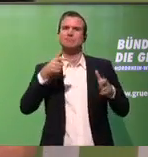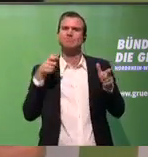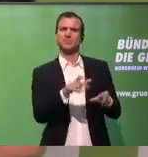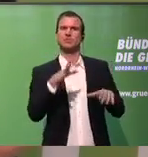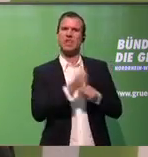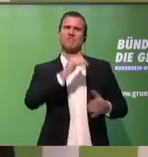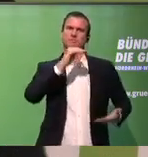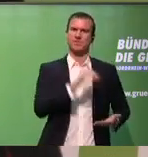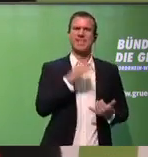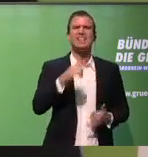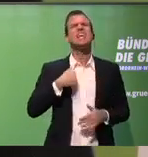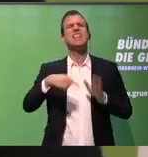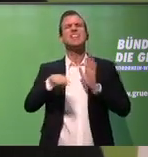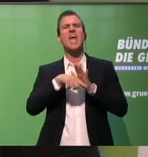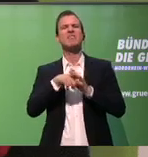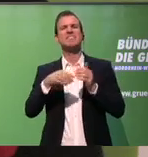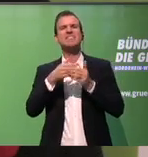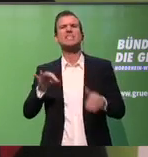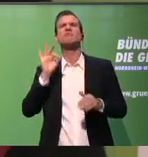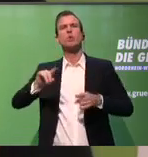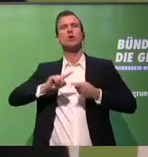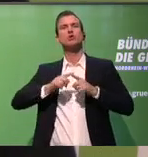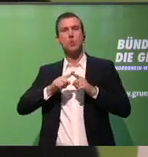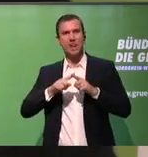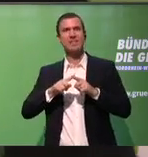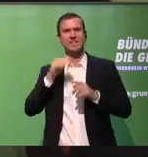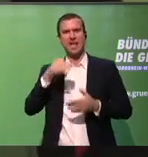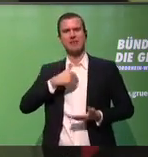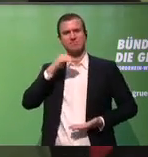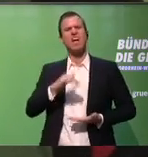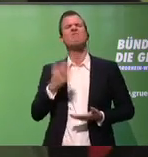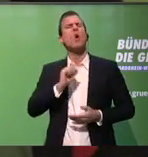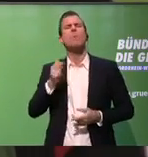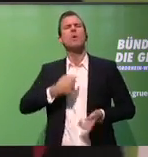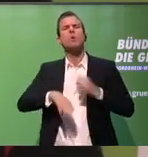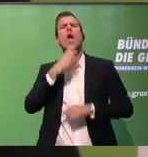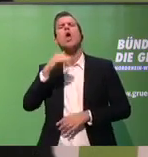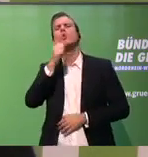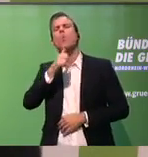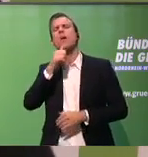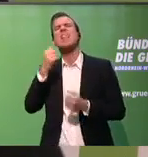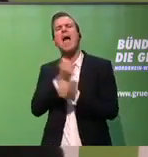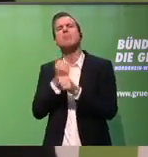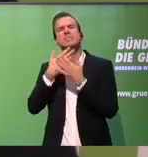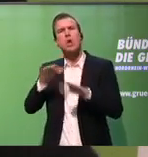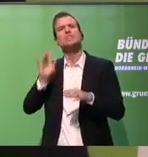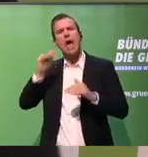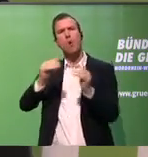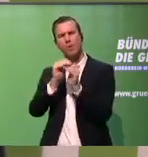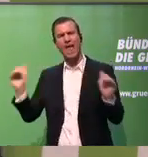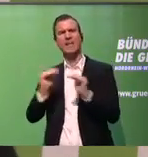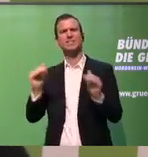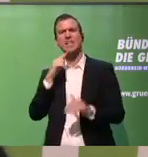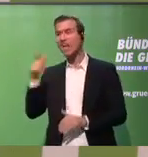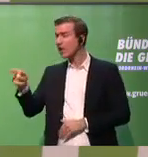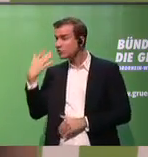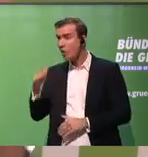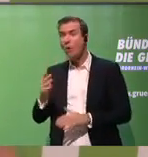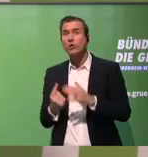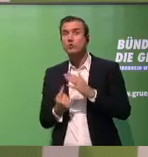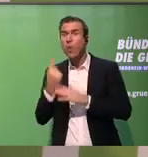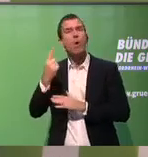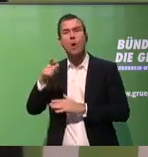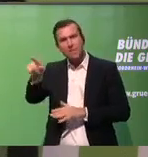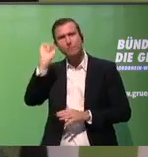die Defizitgrenze für die Verschuldung. Warum haben wir nicht eine Grenze für die Jugendarbeitslosigkeit, wo dann gesagt wird, hier müsst ihr aber ran